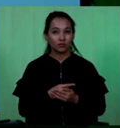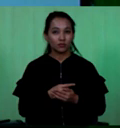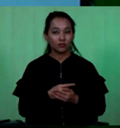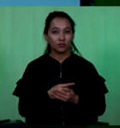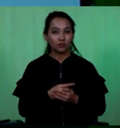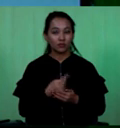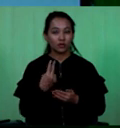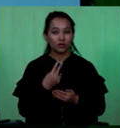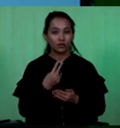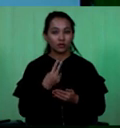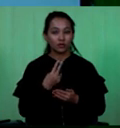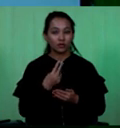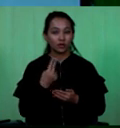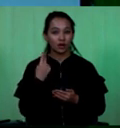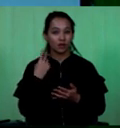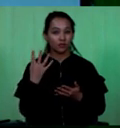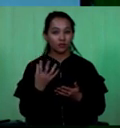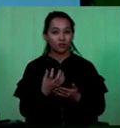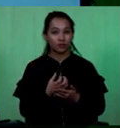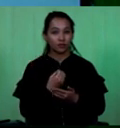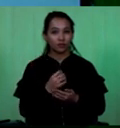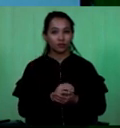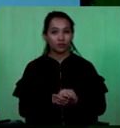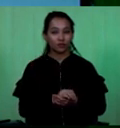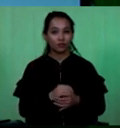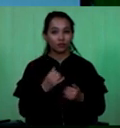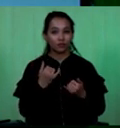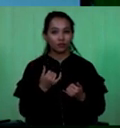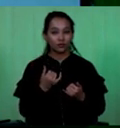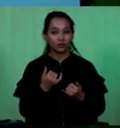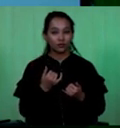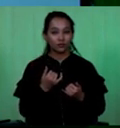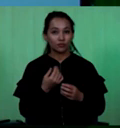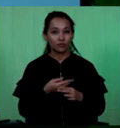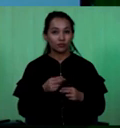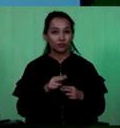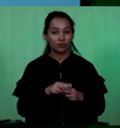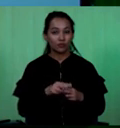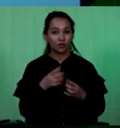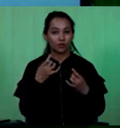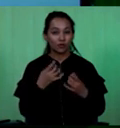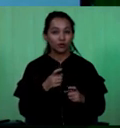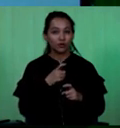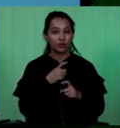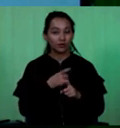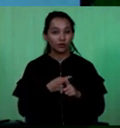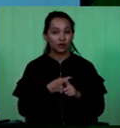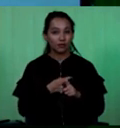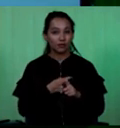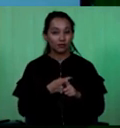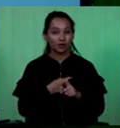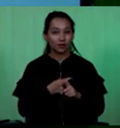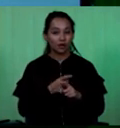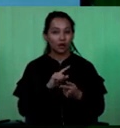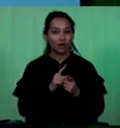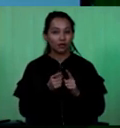ikkinchi qo'shiluvchini topishga erishdik. Ana endi biz uchun sodda tenglama ko'rinishiga